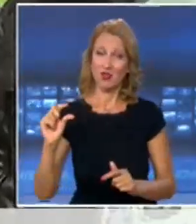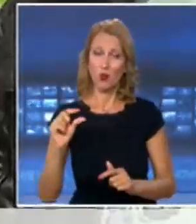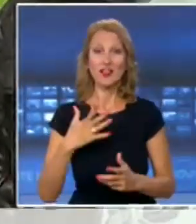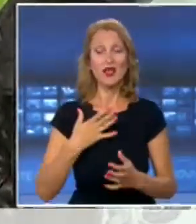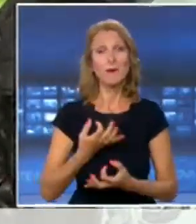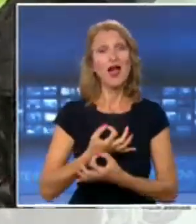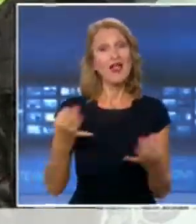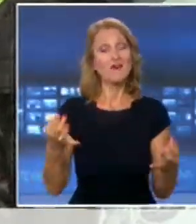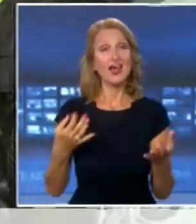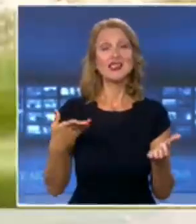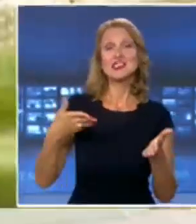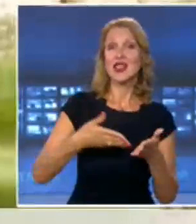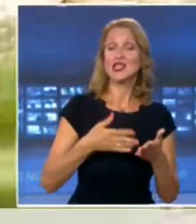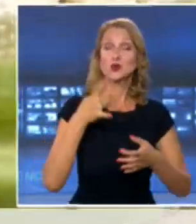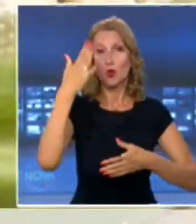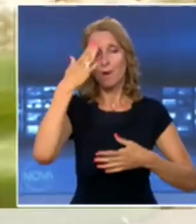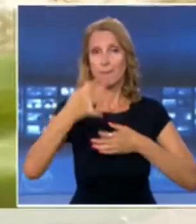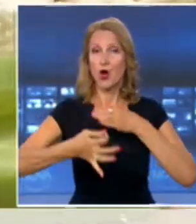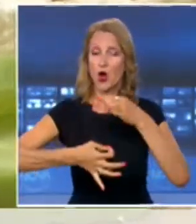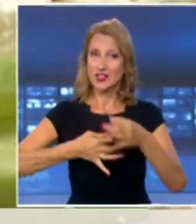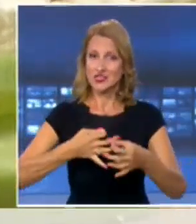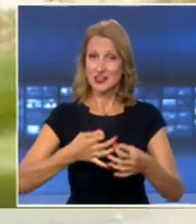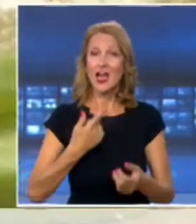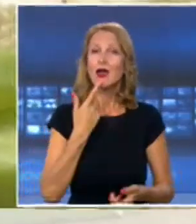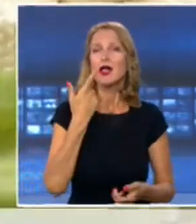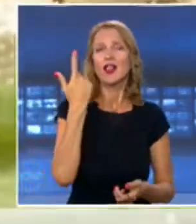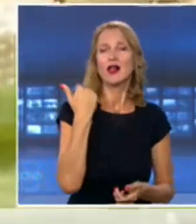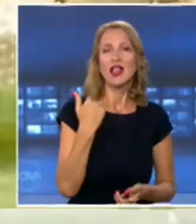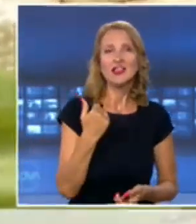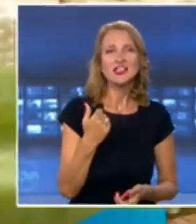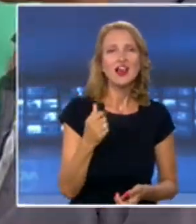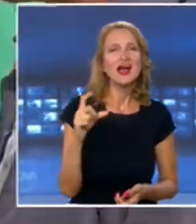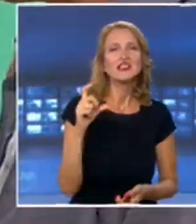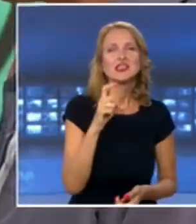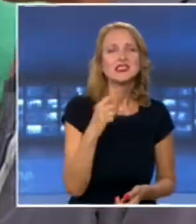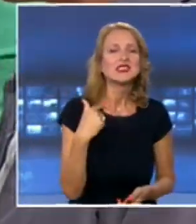ефект срещу болестите. Холандска ли е сланината? Холандска е!